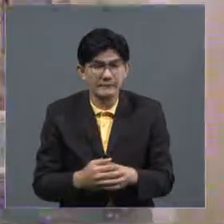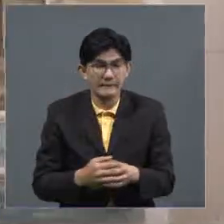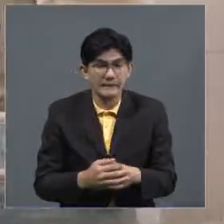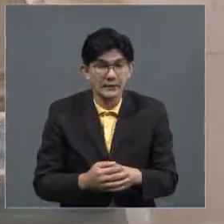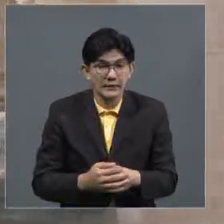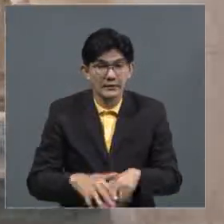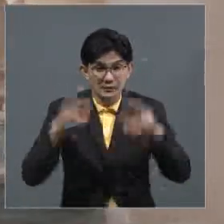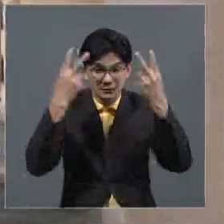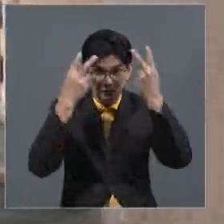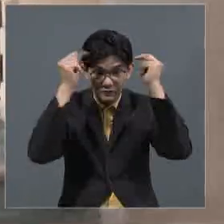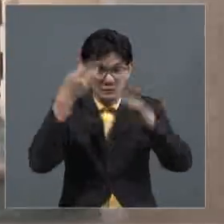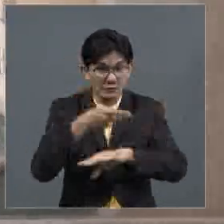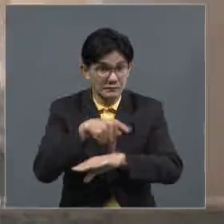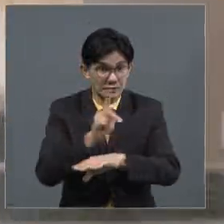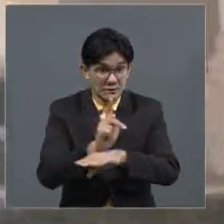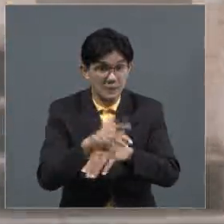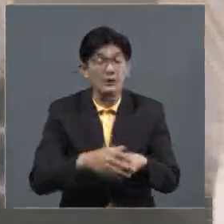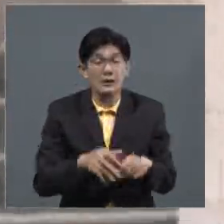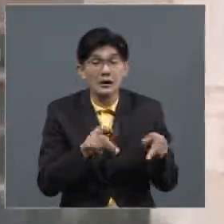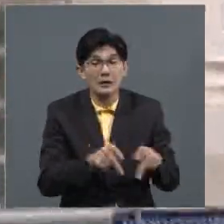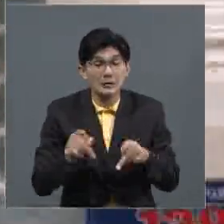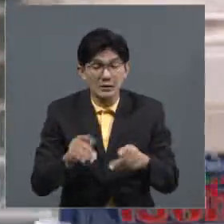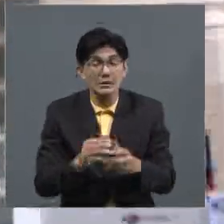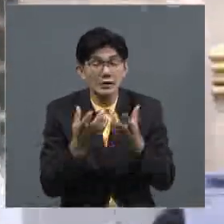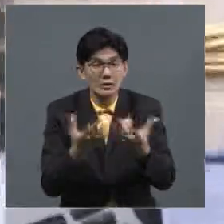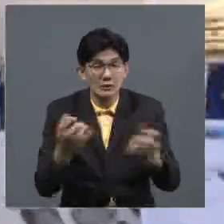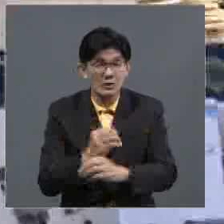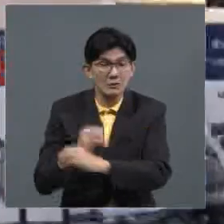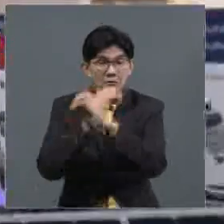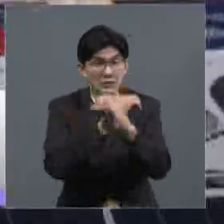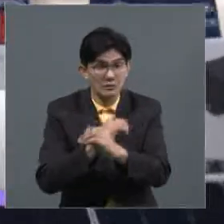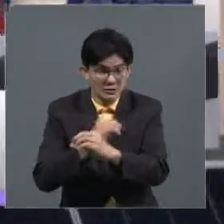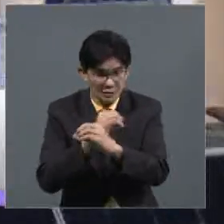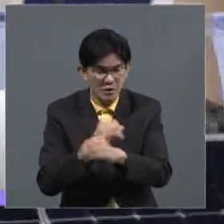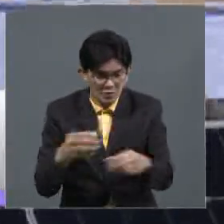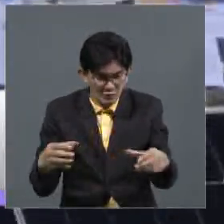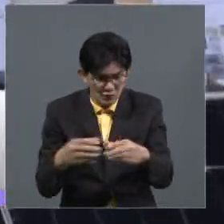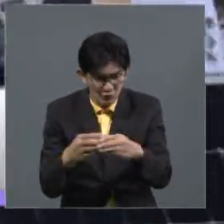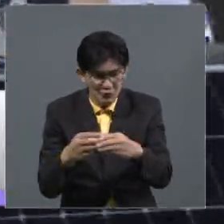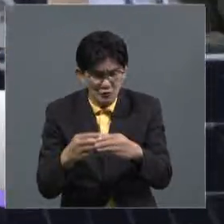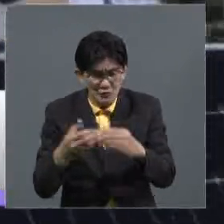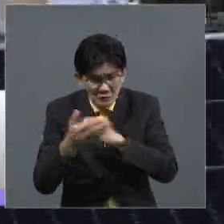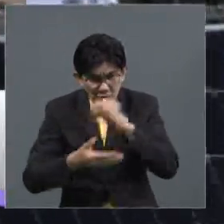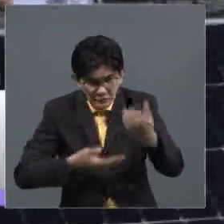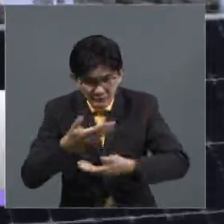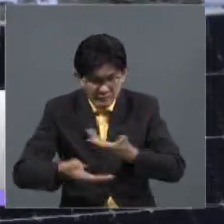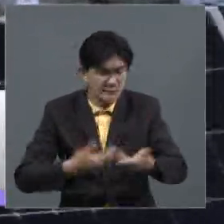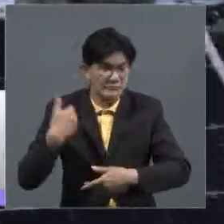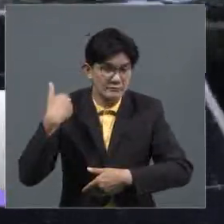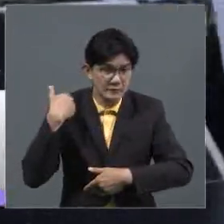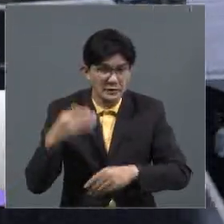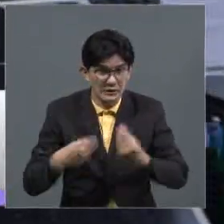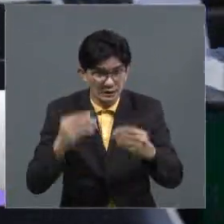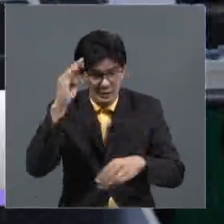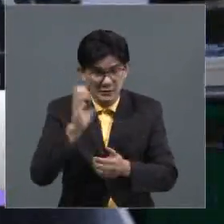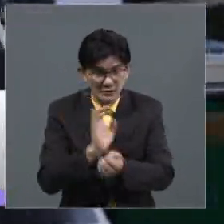วีสินนายกรัฐมนตรีเป็นประธานในพิธีมอบอุปกรณ์ป้องกันและตอบโต้กลุ่มผู้ค้ายาเสพติดแก่สำนักงานตำรวจแห่งชาติและก